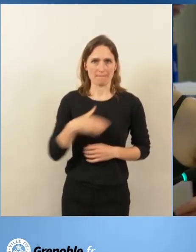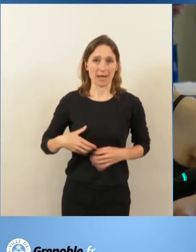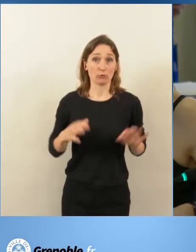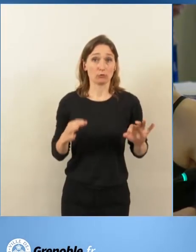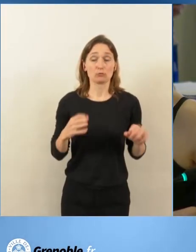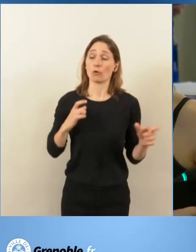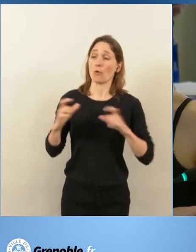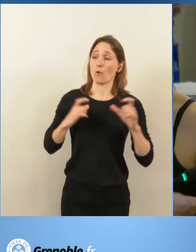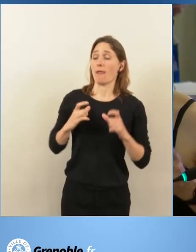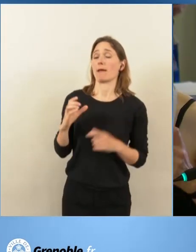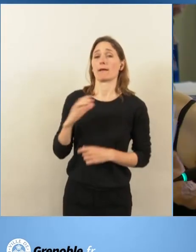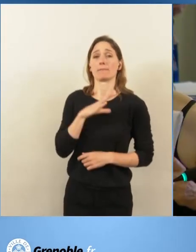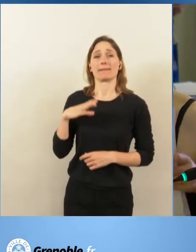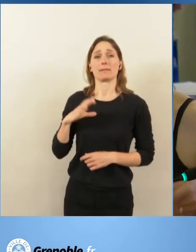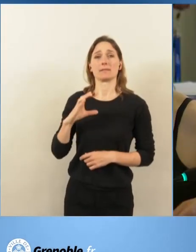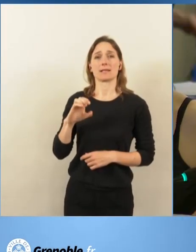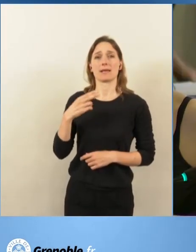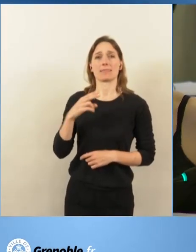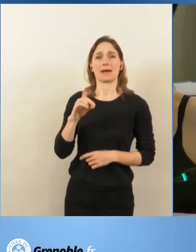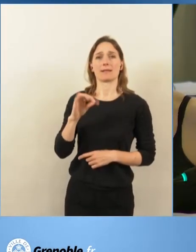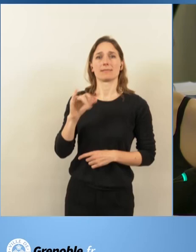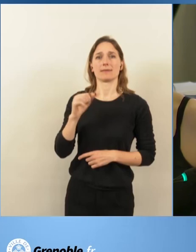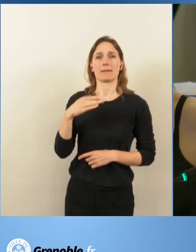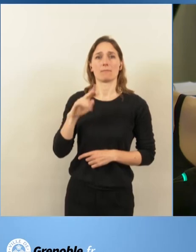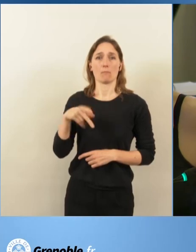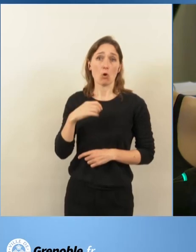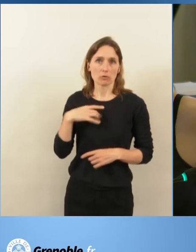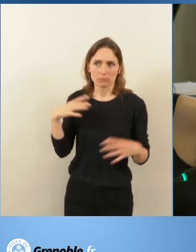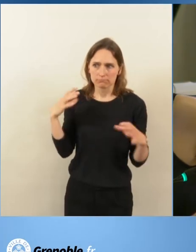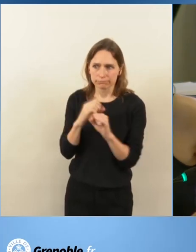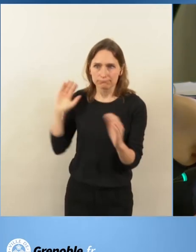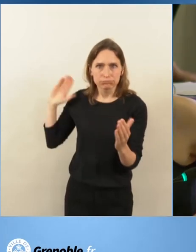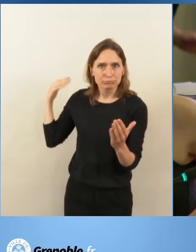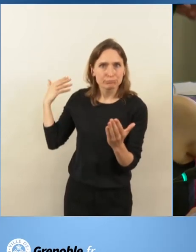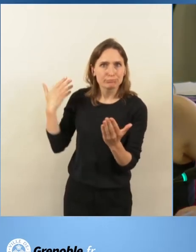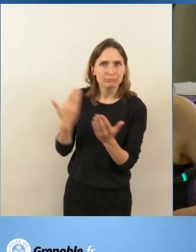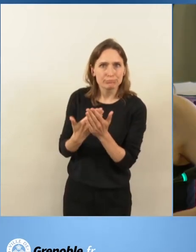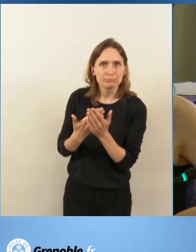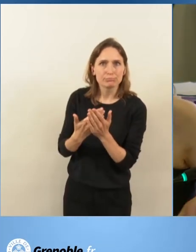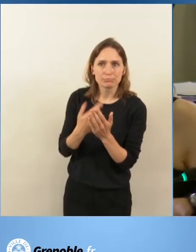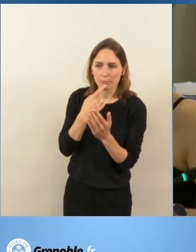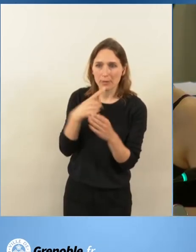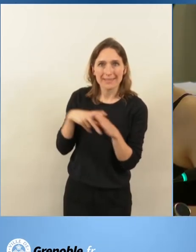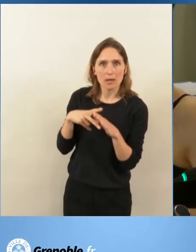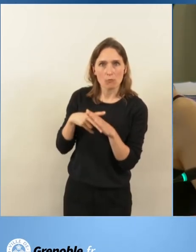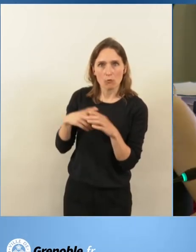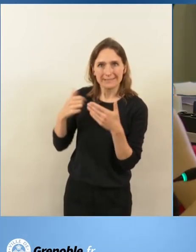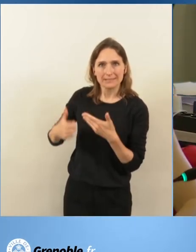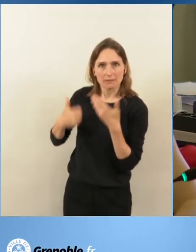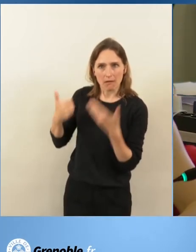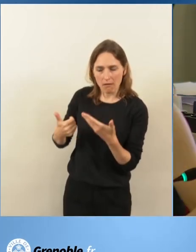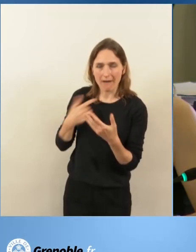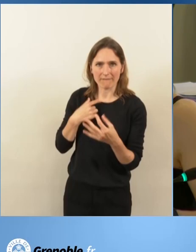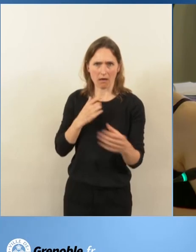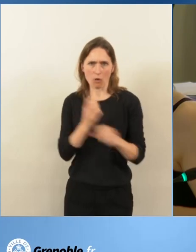Cécile c'est la tempo vient de faire un récapitulatif édifiant depuis le début de ce mandat sur les enjeux de management politique